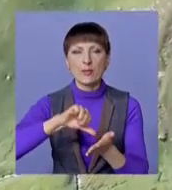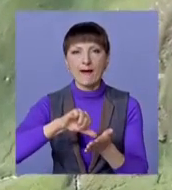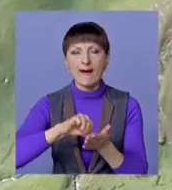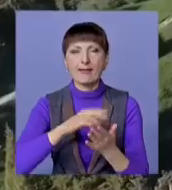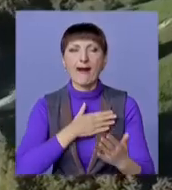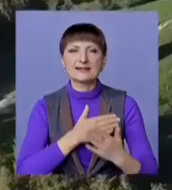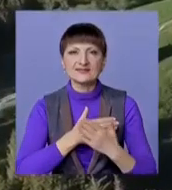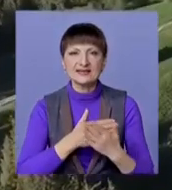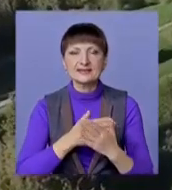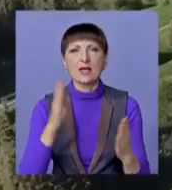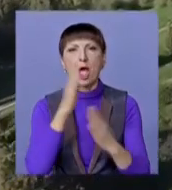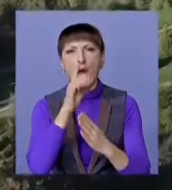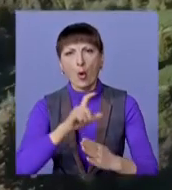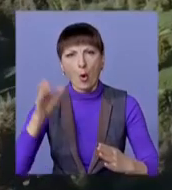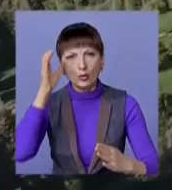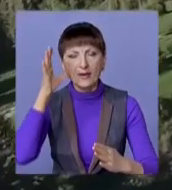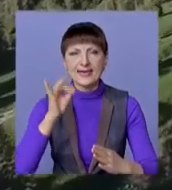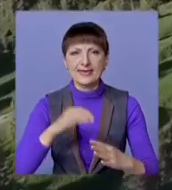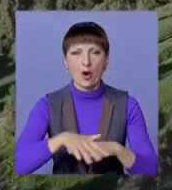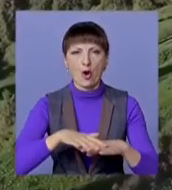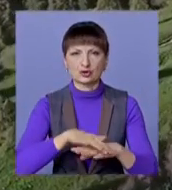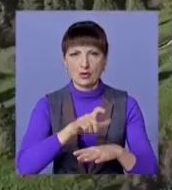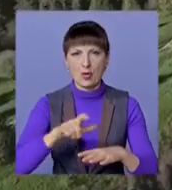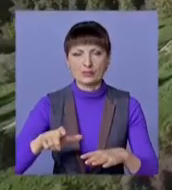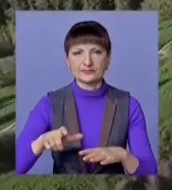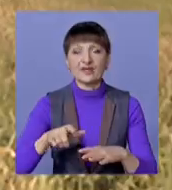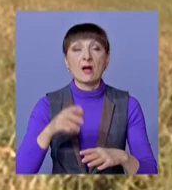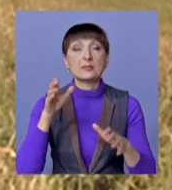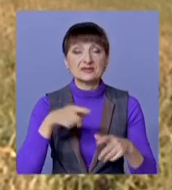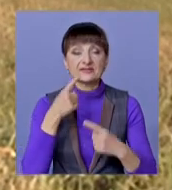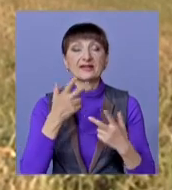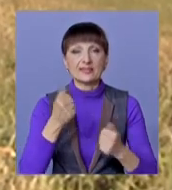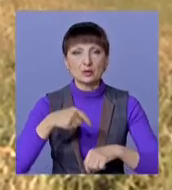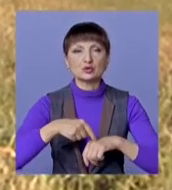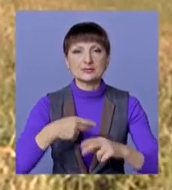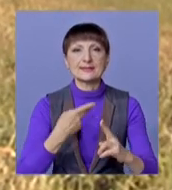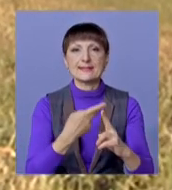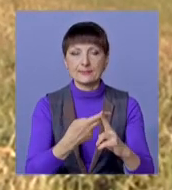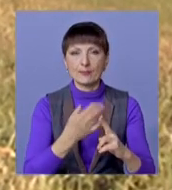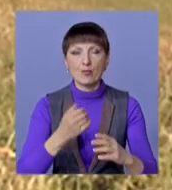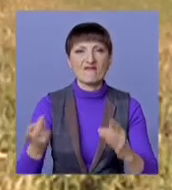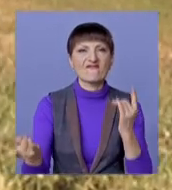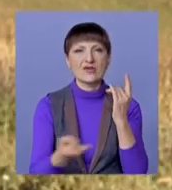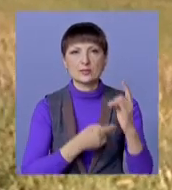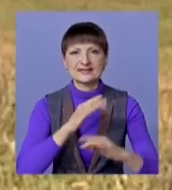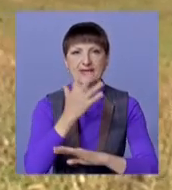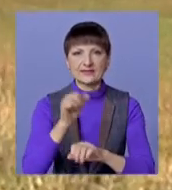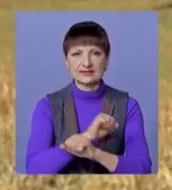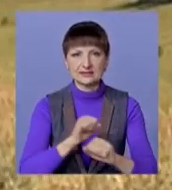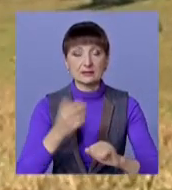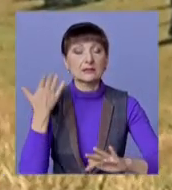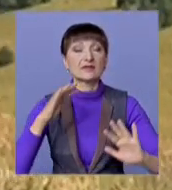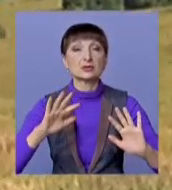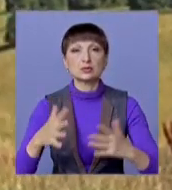и городская общественность. Президент также заявил, что разделяет чувства жителей мегаполиса по вырубке деревьев. Недавний